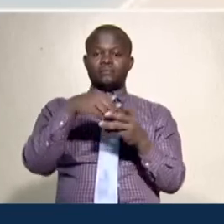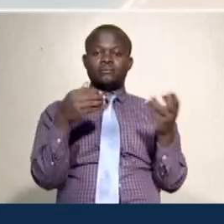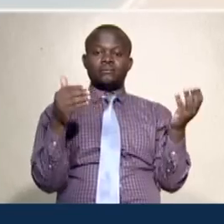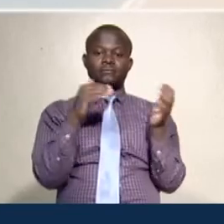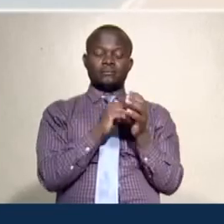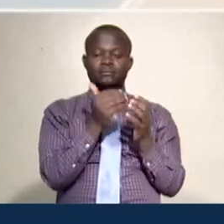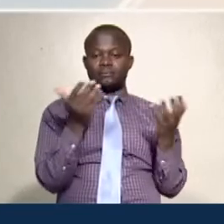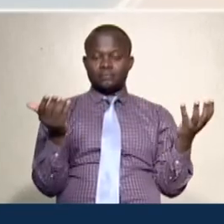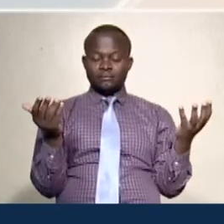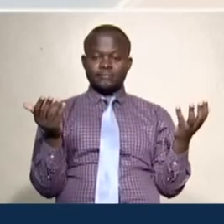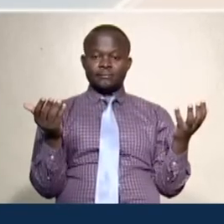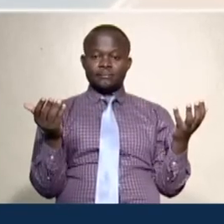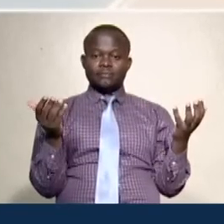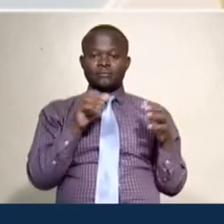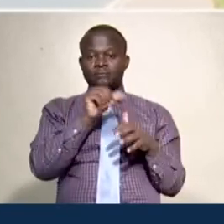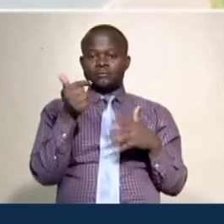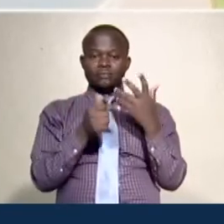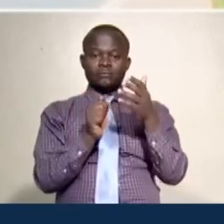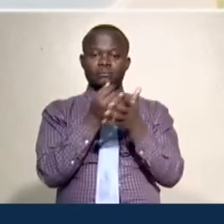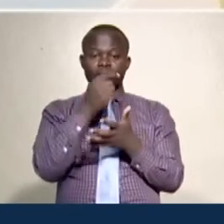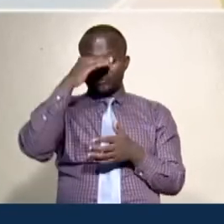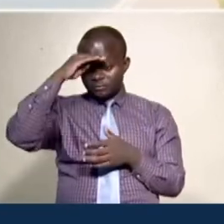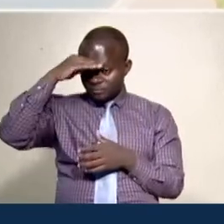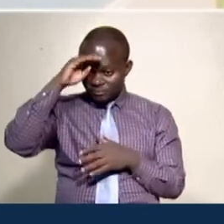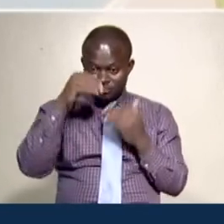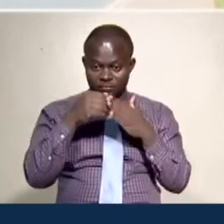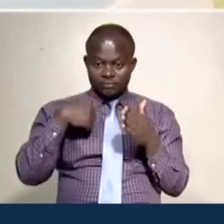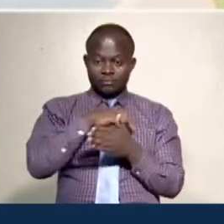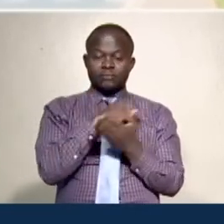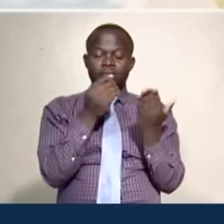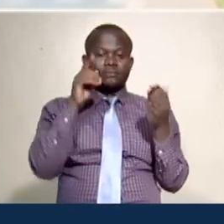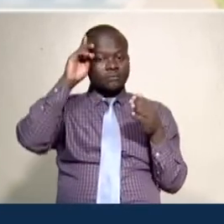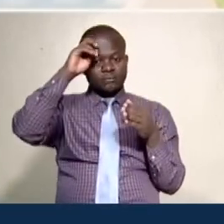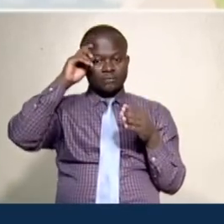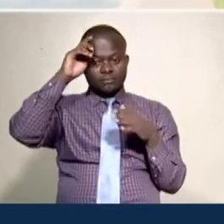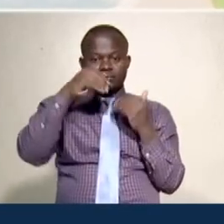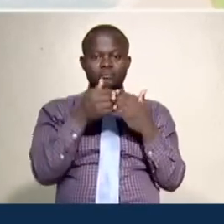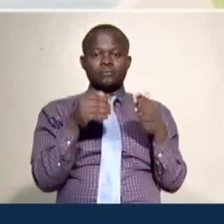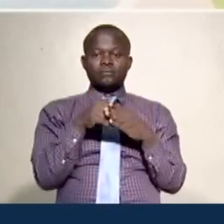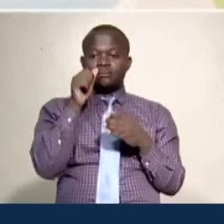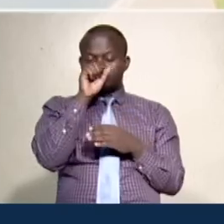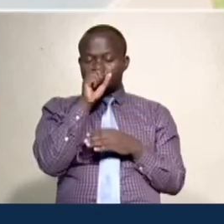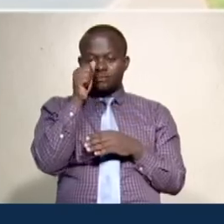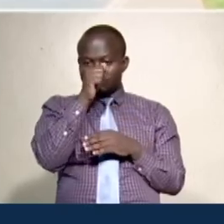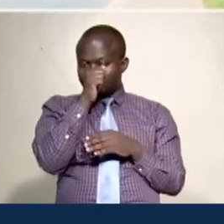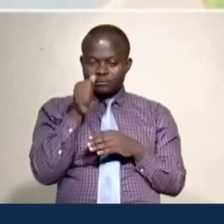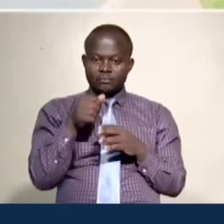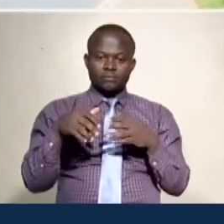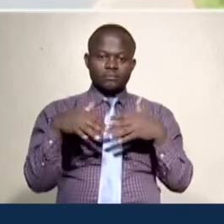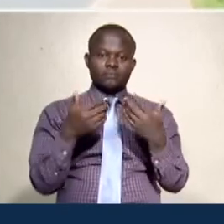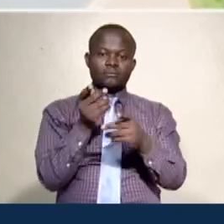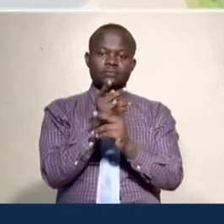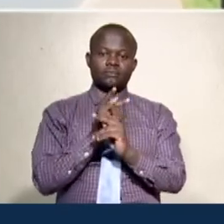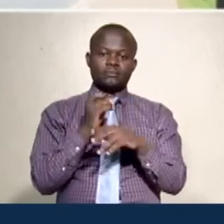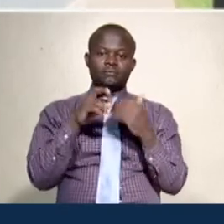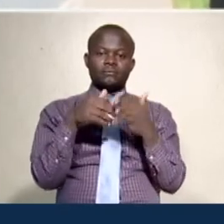ikindi nuko ikindi kintu gishobora gutera ubusinzi nkeka ko ari abana bo ku mihanda uburyo dutreatinga abana ku